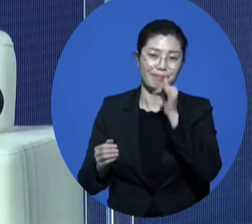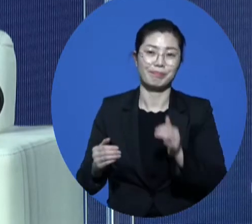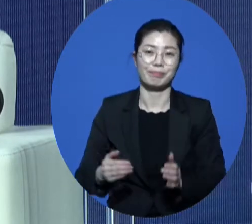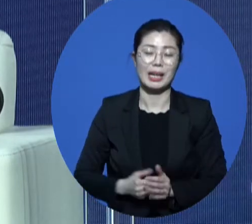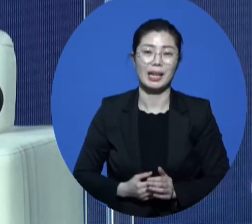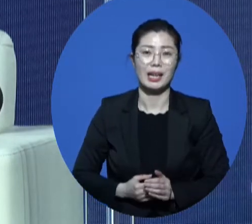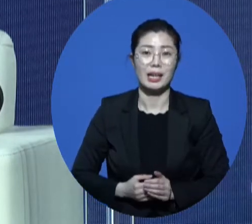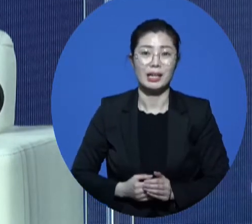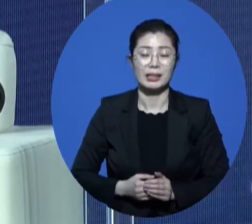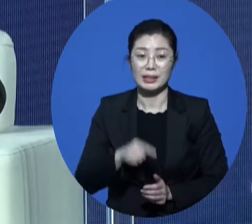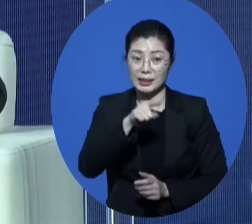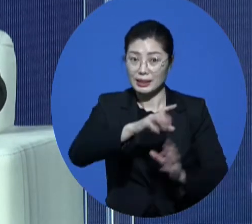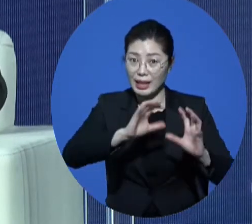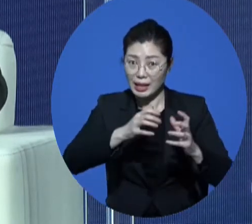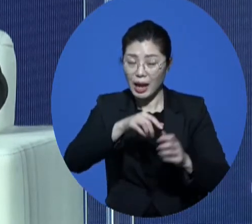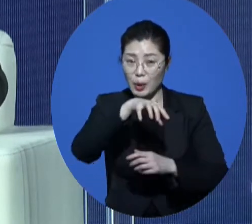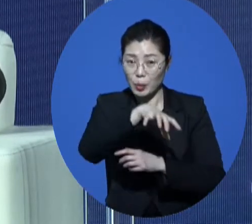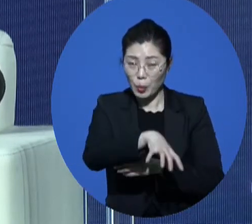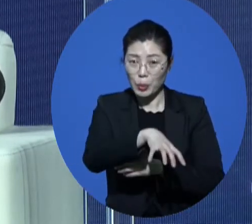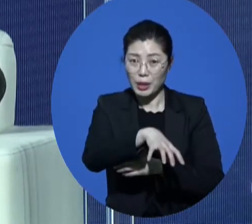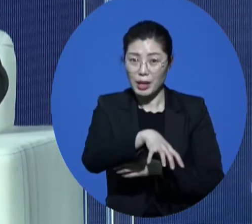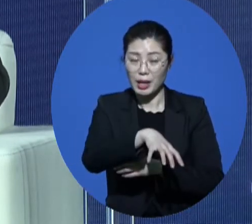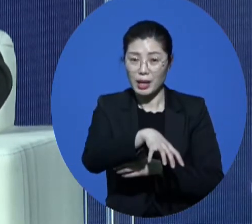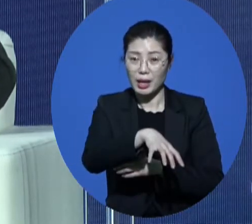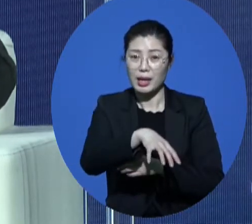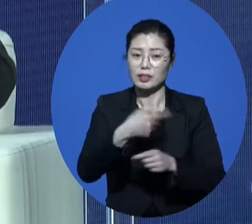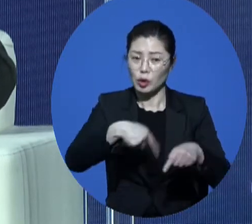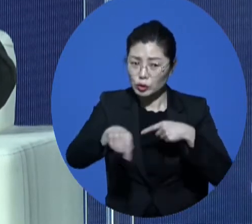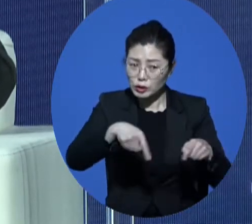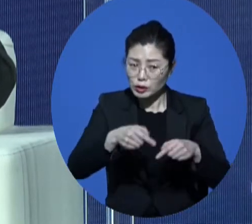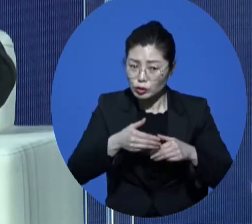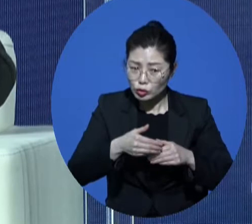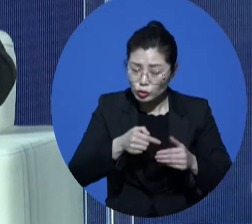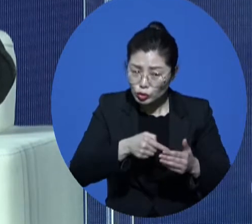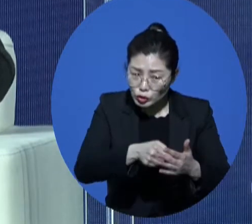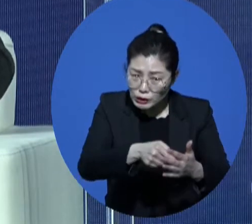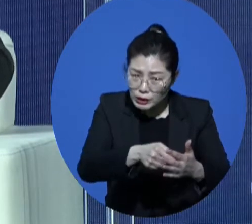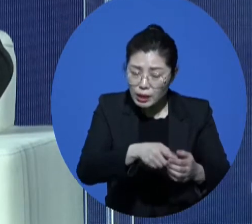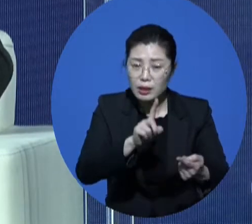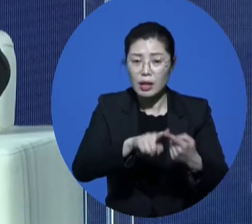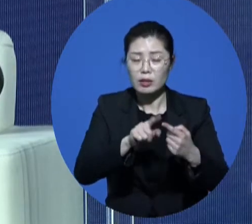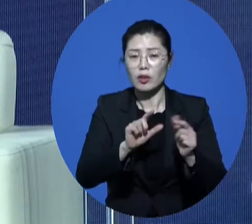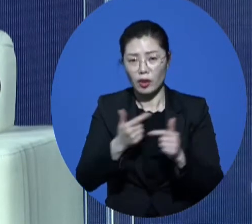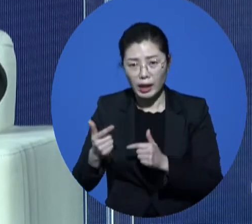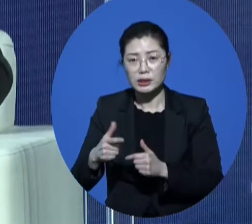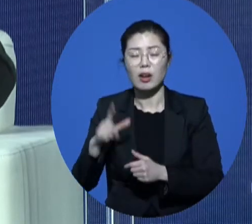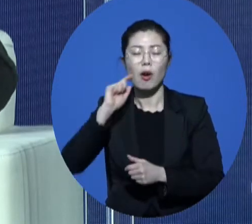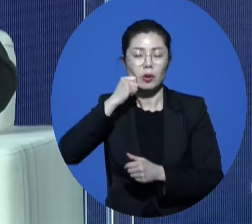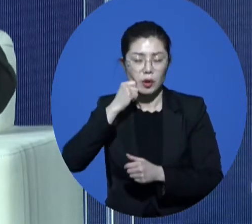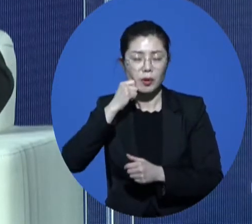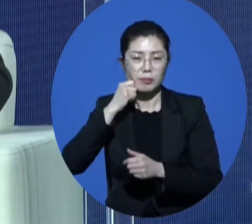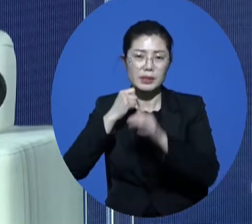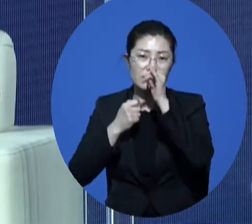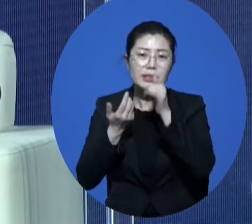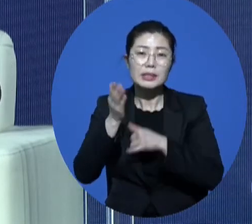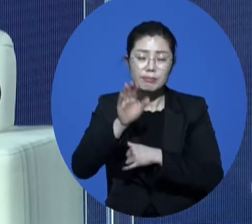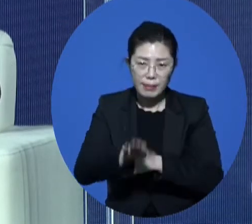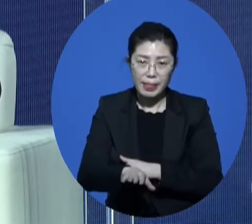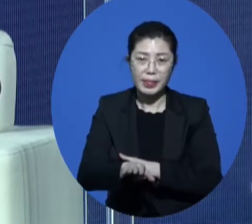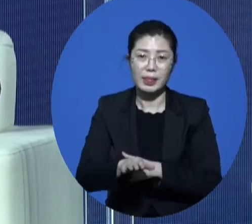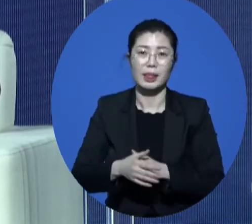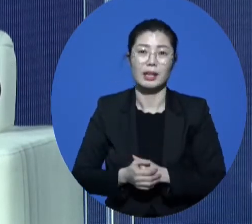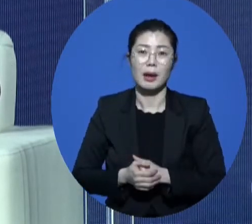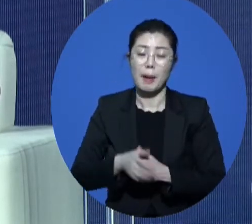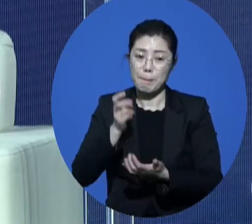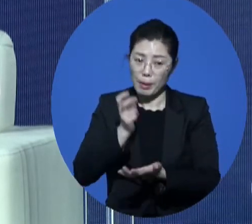들었습니다. 친절한 핀란드에서는 정부 대상으로 정치적 투쟁하는 것에 대한 여러 가지 어려움들이 있지만 그럼에도 불구하고